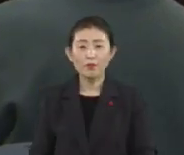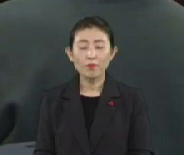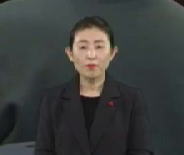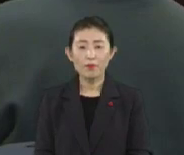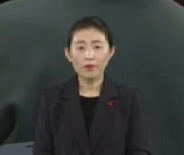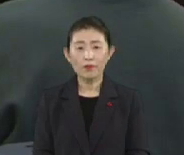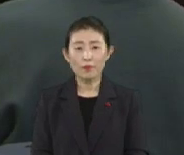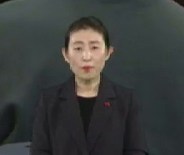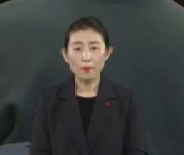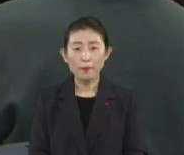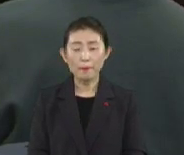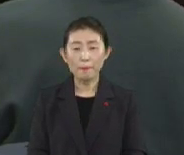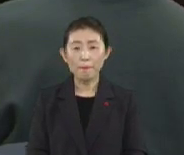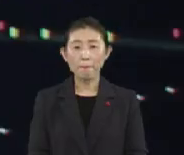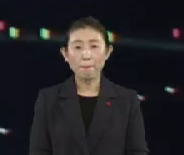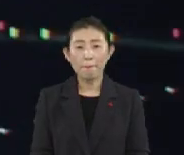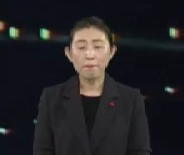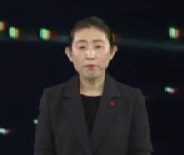TJB 이선학입니다.